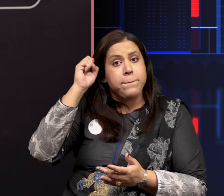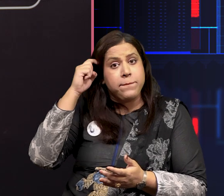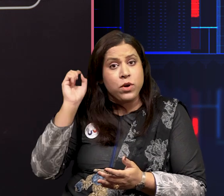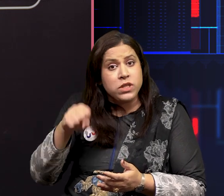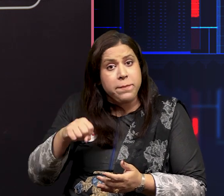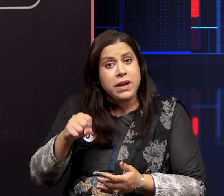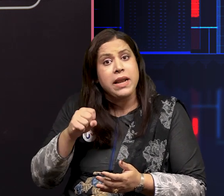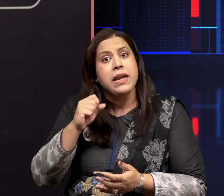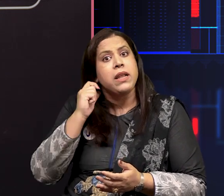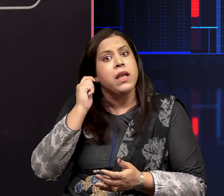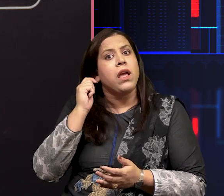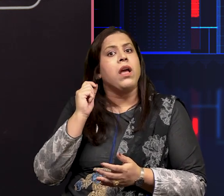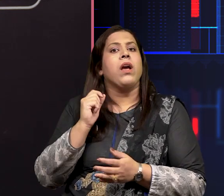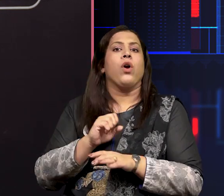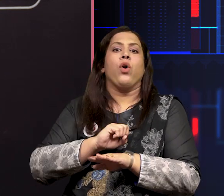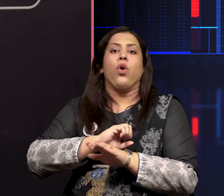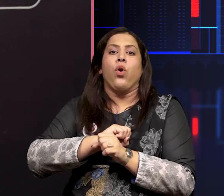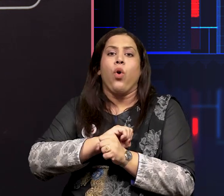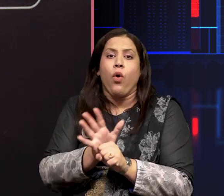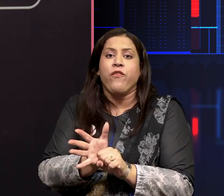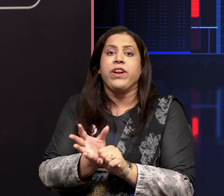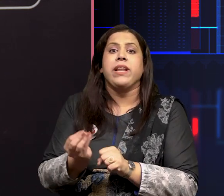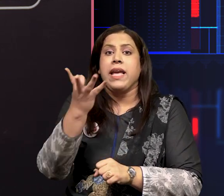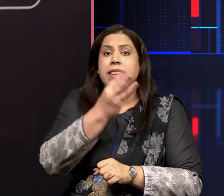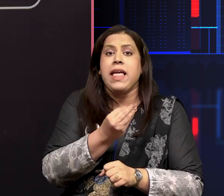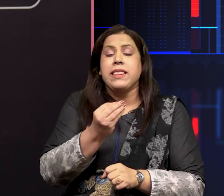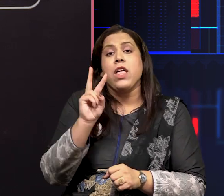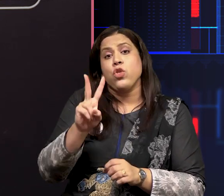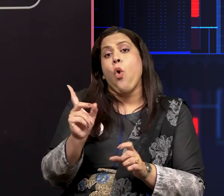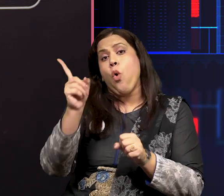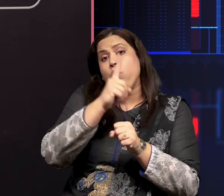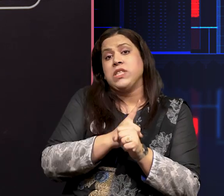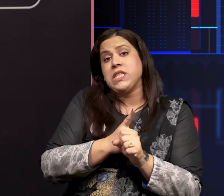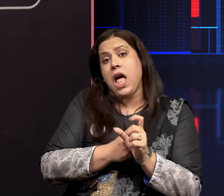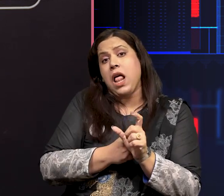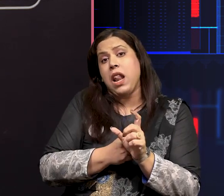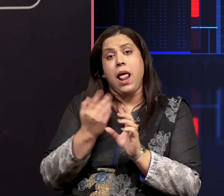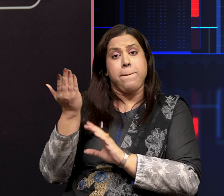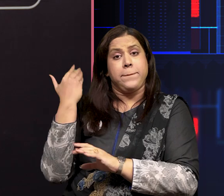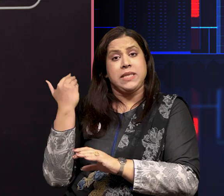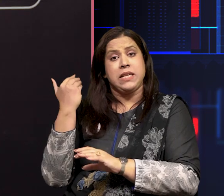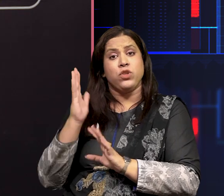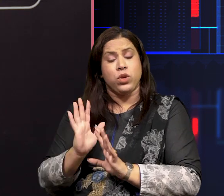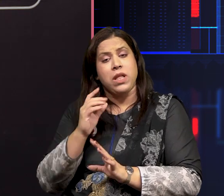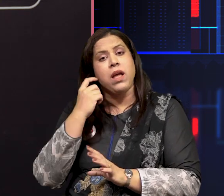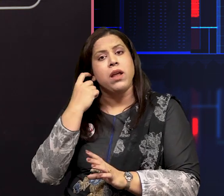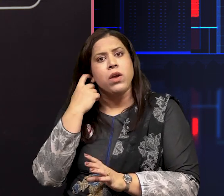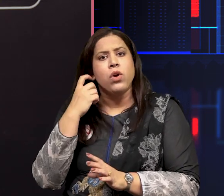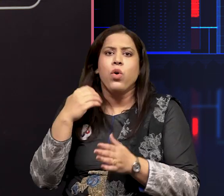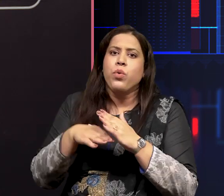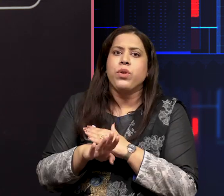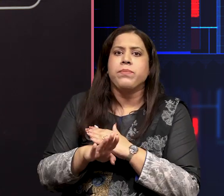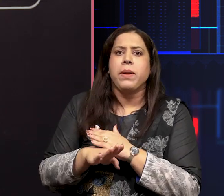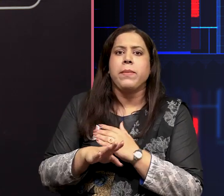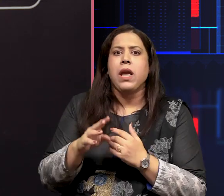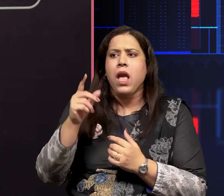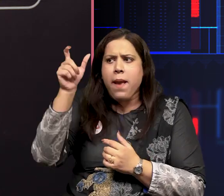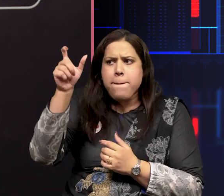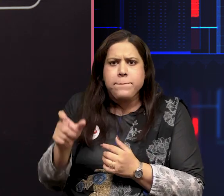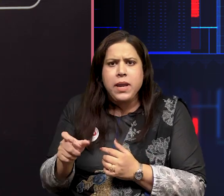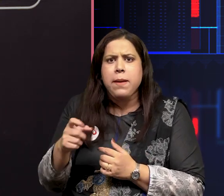हूँ कि जो कोविड के दिन थे, 2 साल जो पिछले हमने गुजारे कोविड में, उसमें भी people who